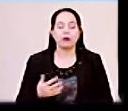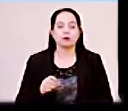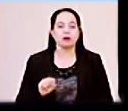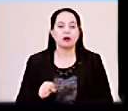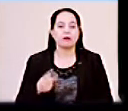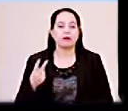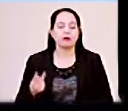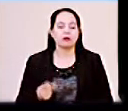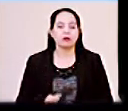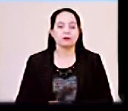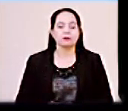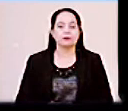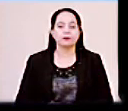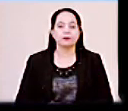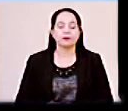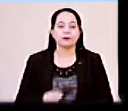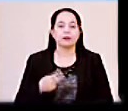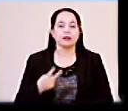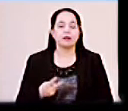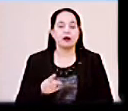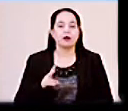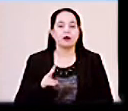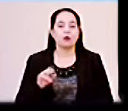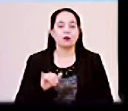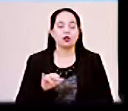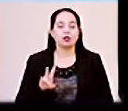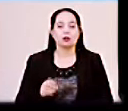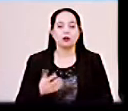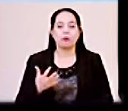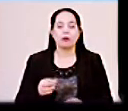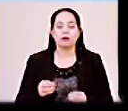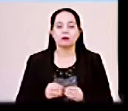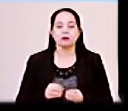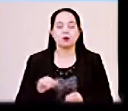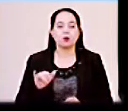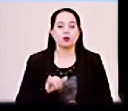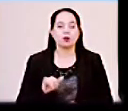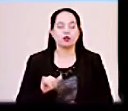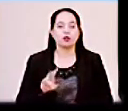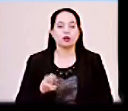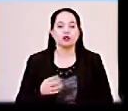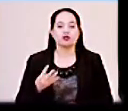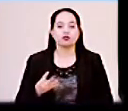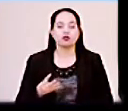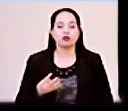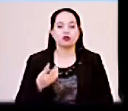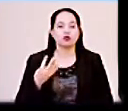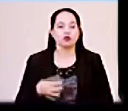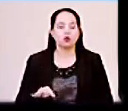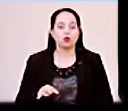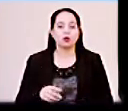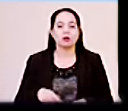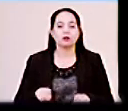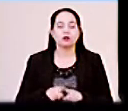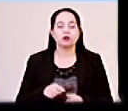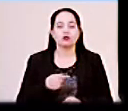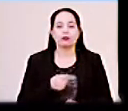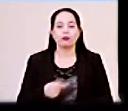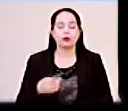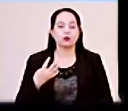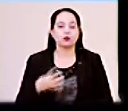25а квадрат. 2 умножаем на 5 – 10, умножаем на 4 – 40. Значит,